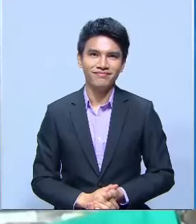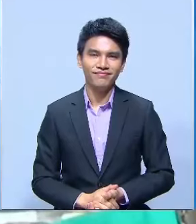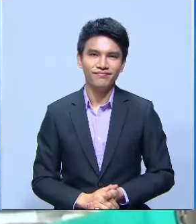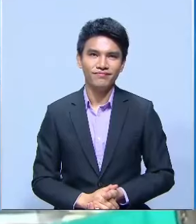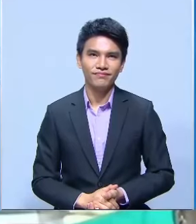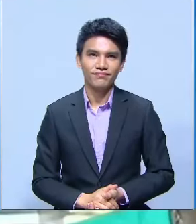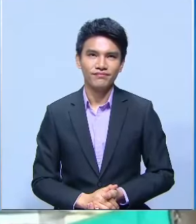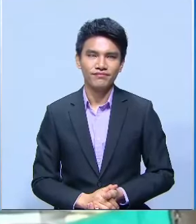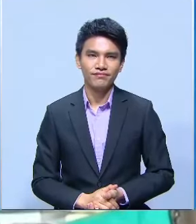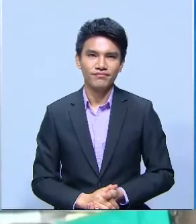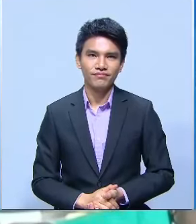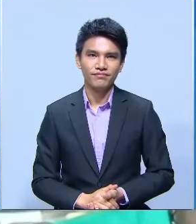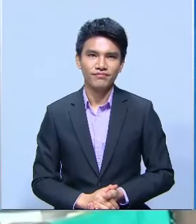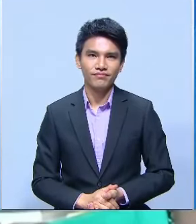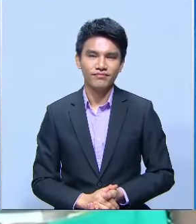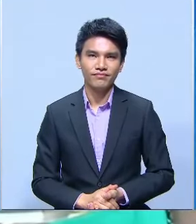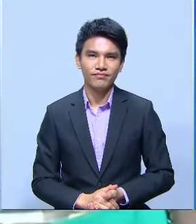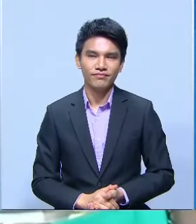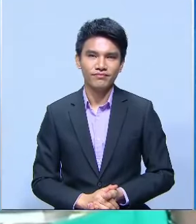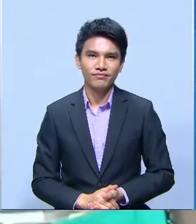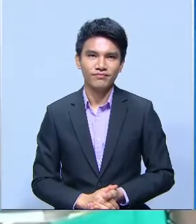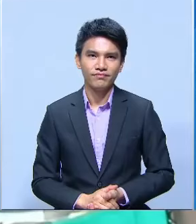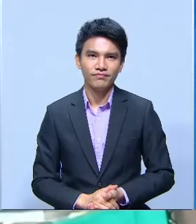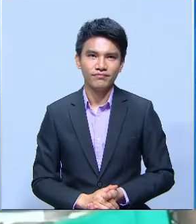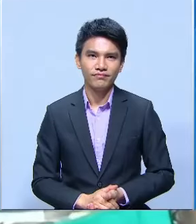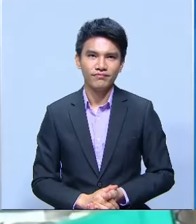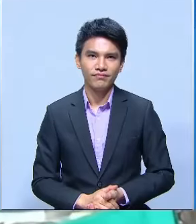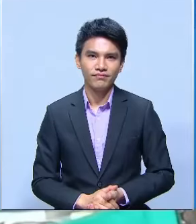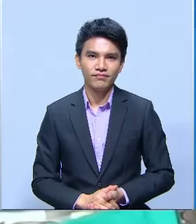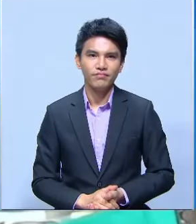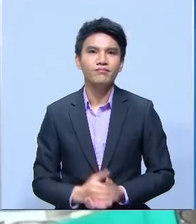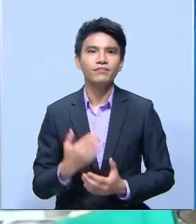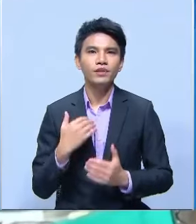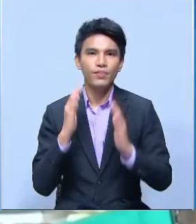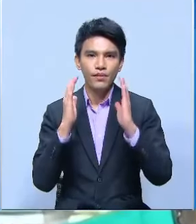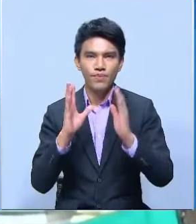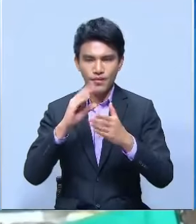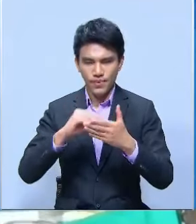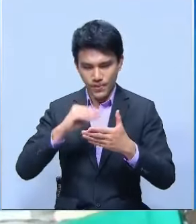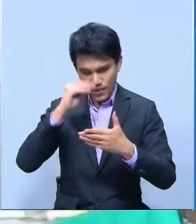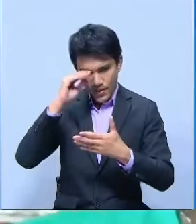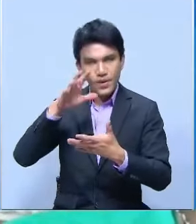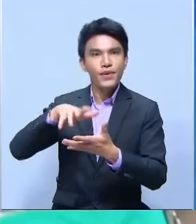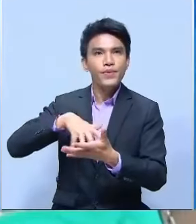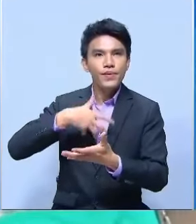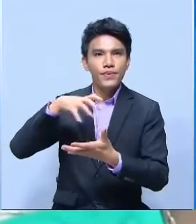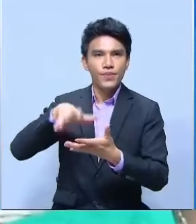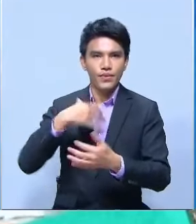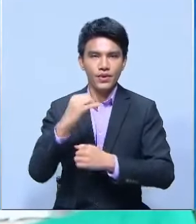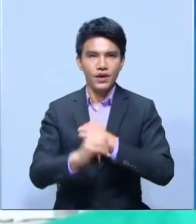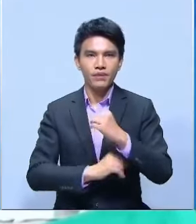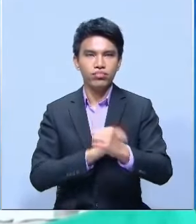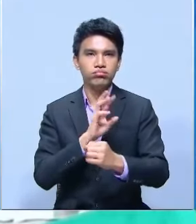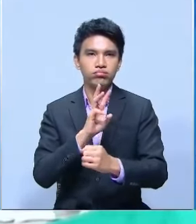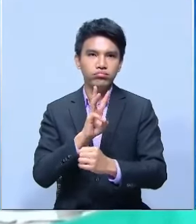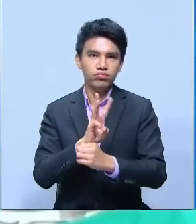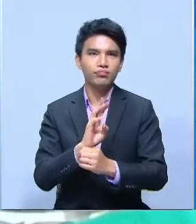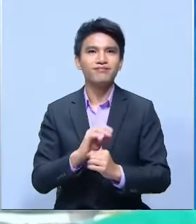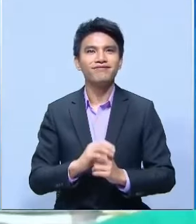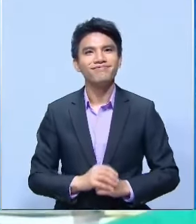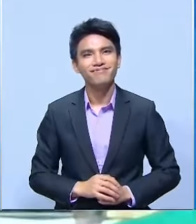าไปเรียนมาเล่าให้ฟังเองอายุได้ประมาณ6ปี